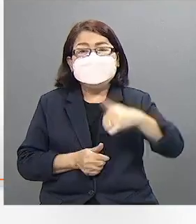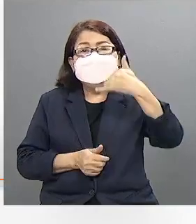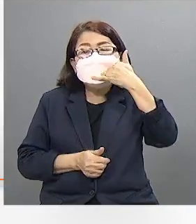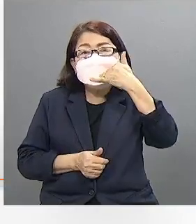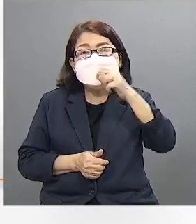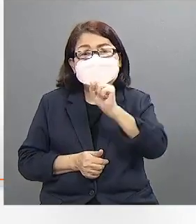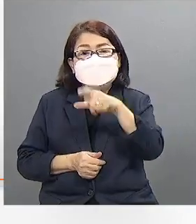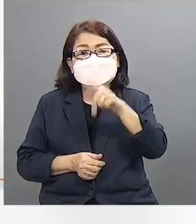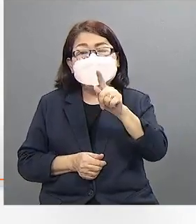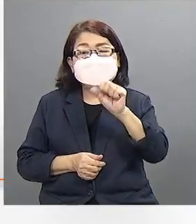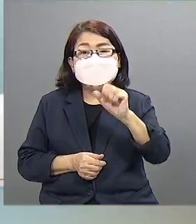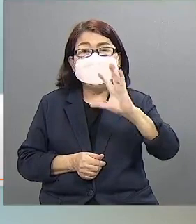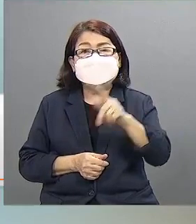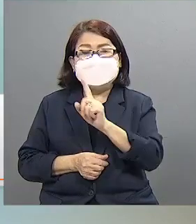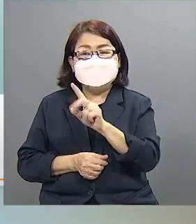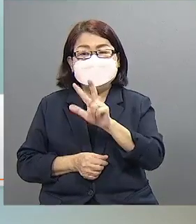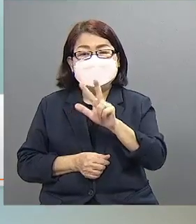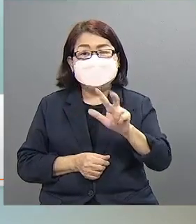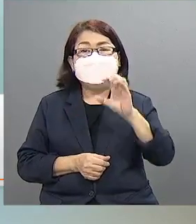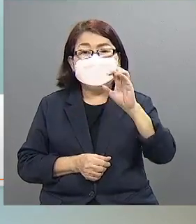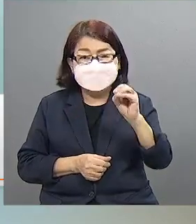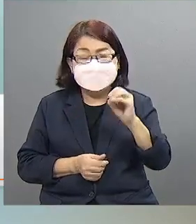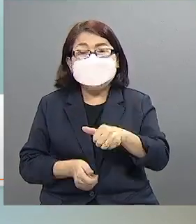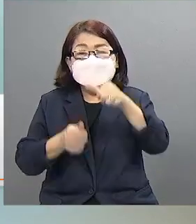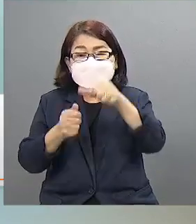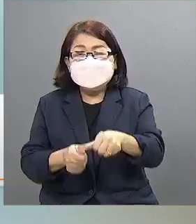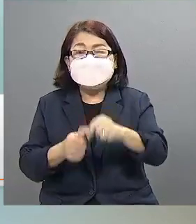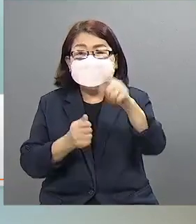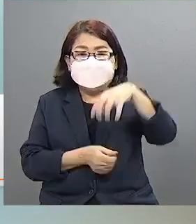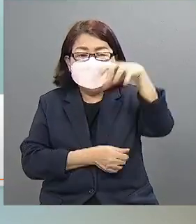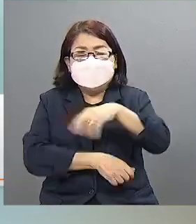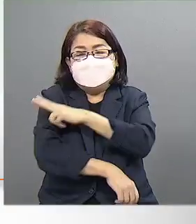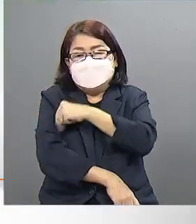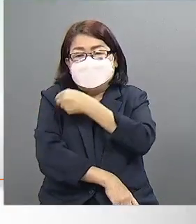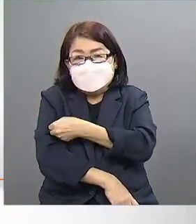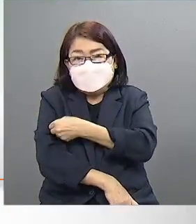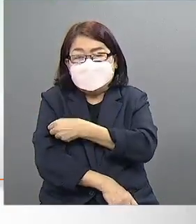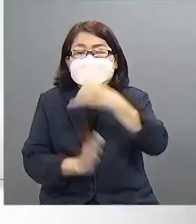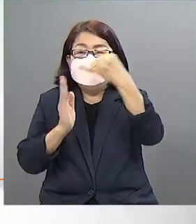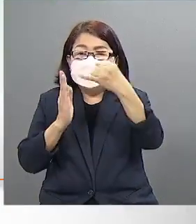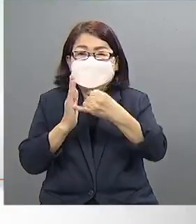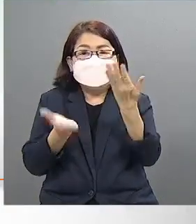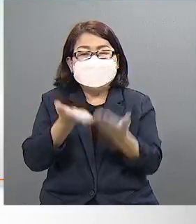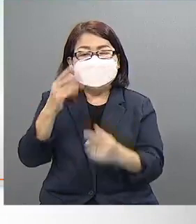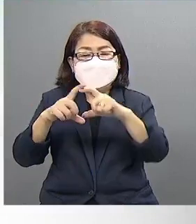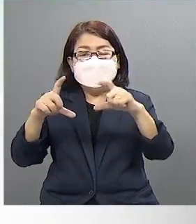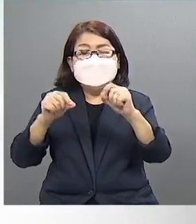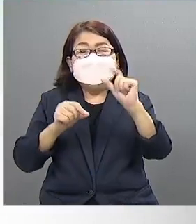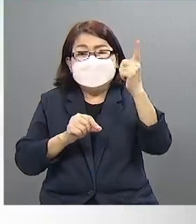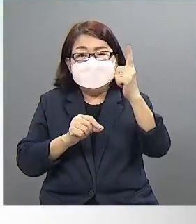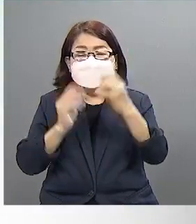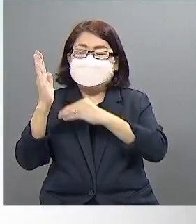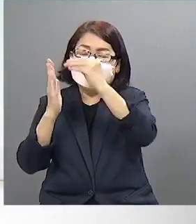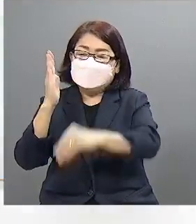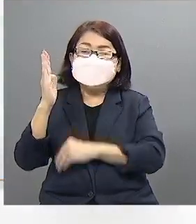1330หน่วยบริการประจำจังหวัดนะคะในโรงพยาบาลหรือในระบบบัตรทองทั่วประเทศค่ะ หรือใครมีสมาร์ทโฟ